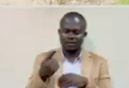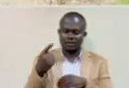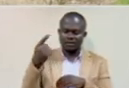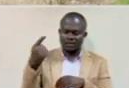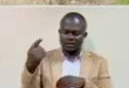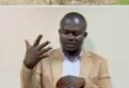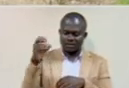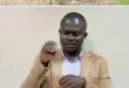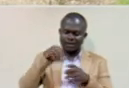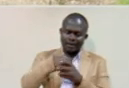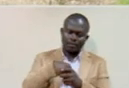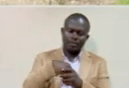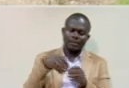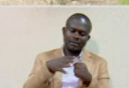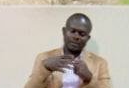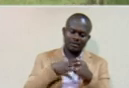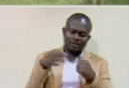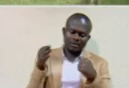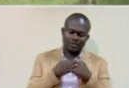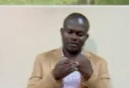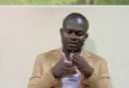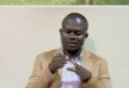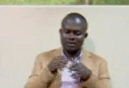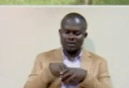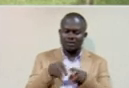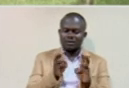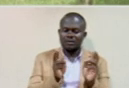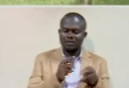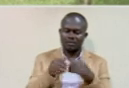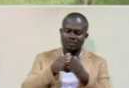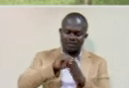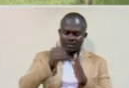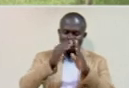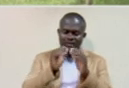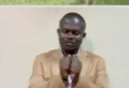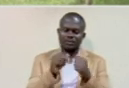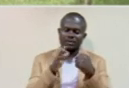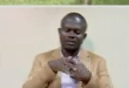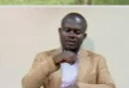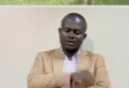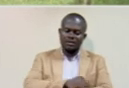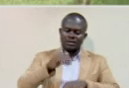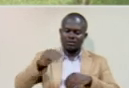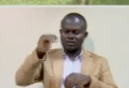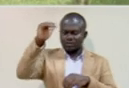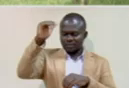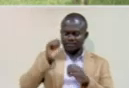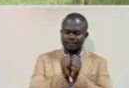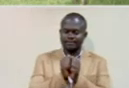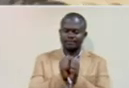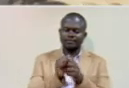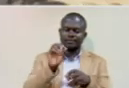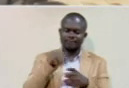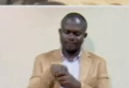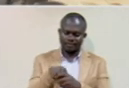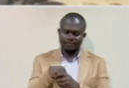150, harimo 998 byubatse ku buryo busanzwe, n'inyubako 19 z'amashuri zigeretse imwe kuri imwe zirimo